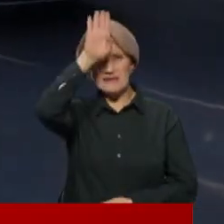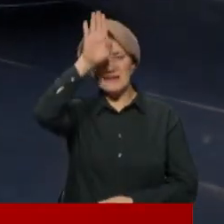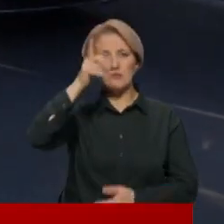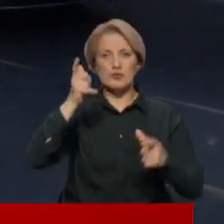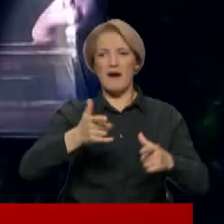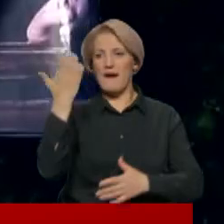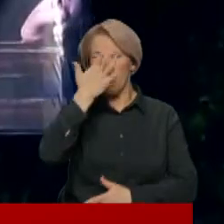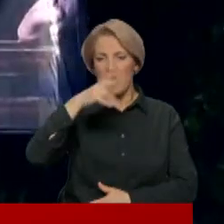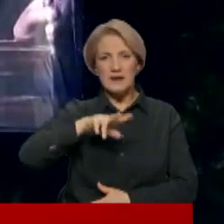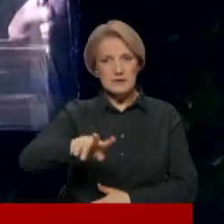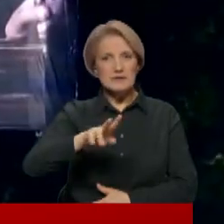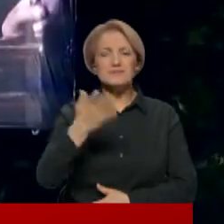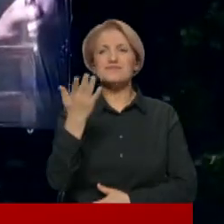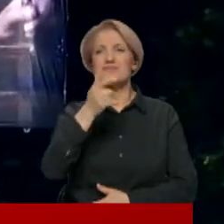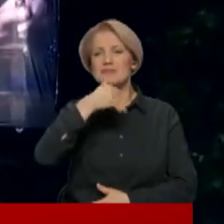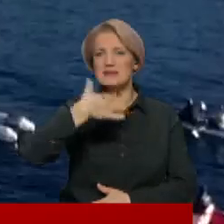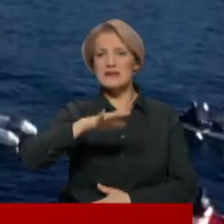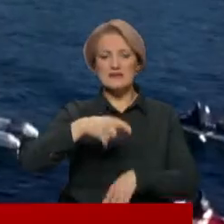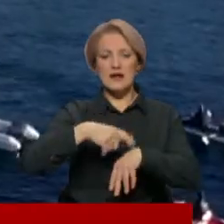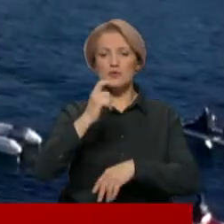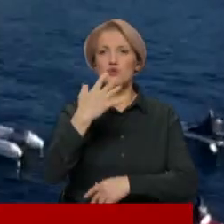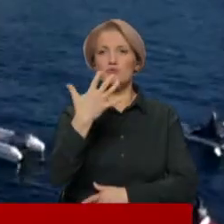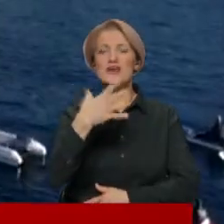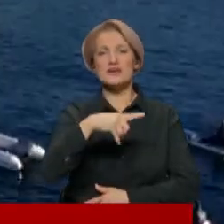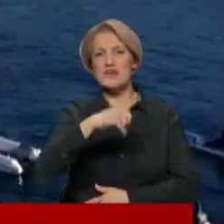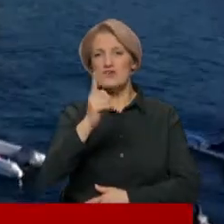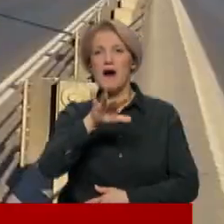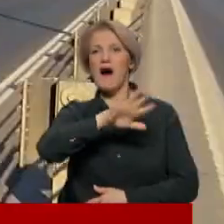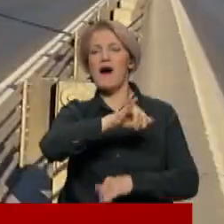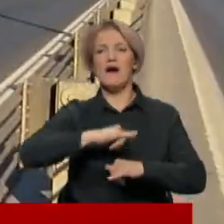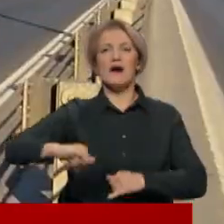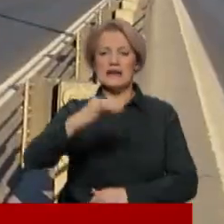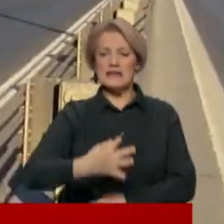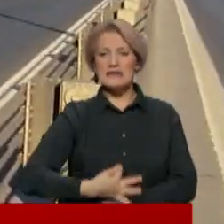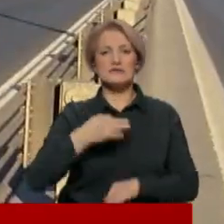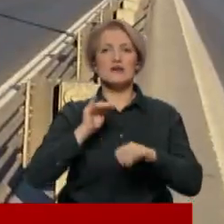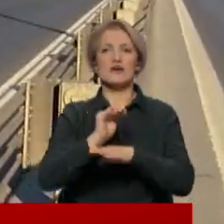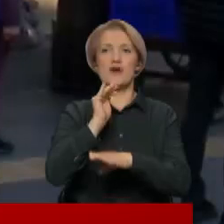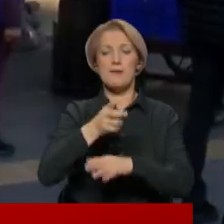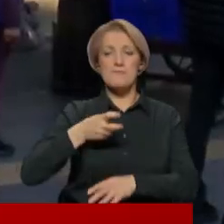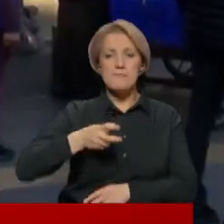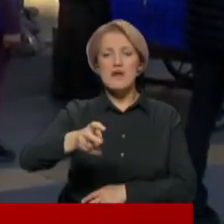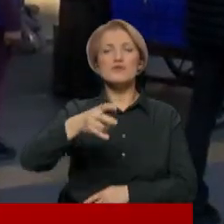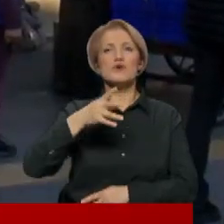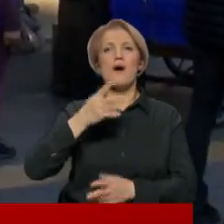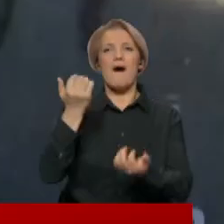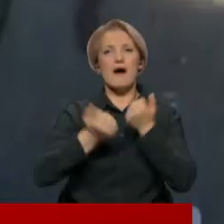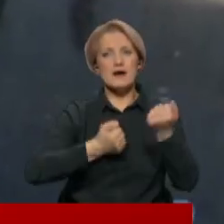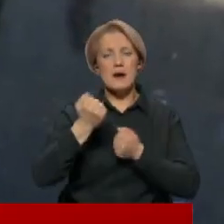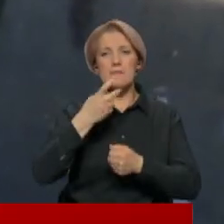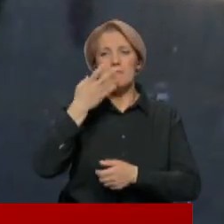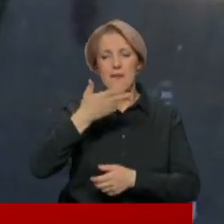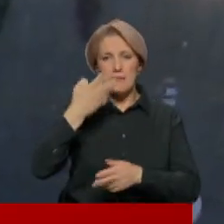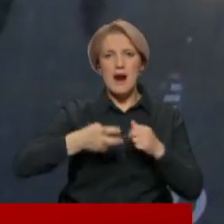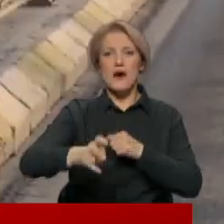İstanbul'da, karada, denizde 9'u 5 geçe aynı his yaşandı. Sadece trafik değil, metro, metrobüs, Marmaray